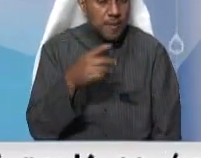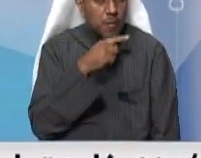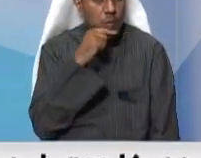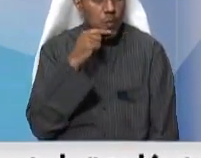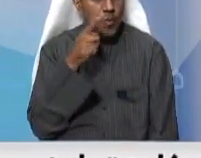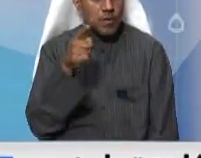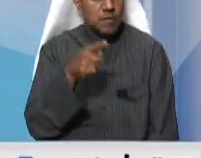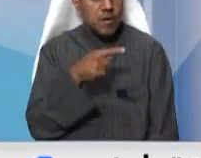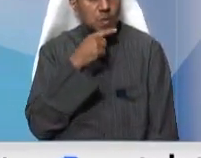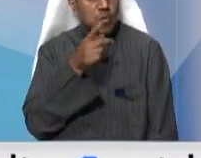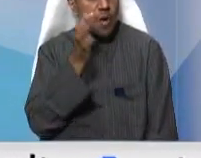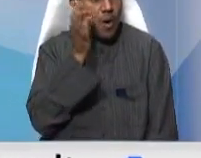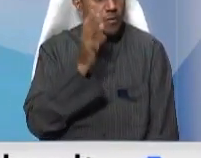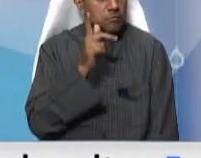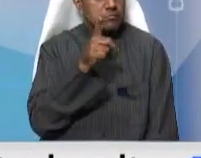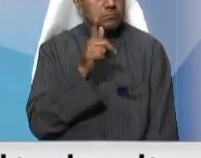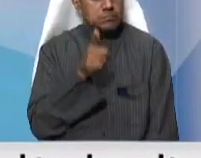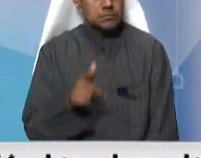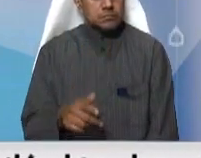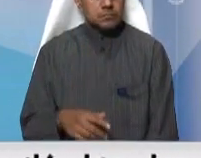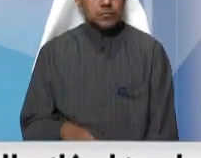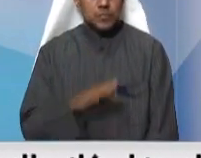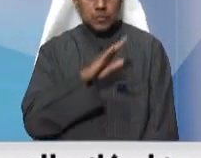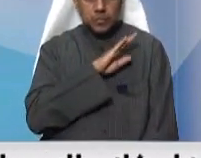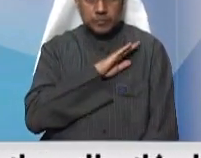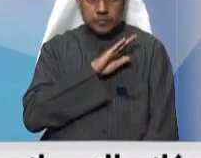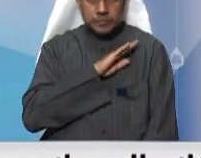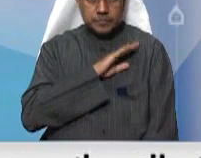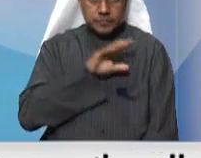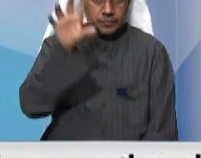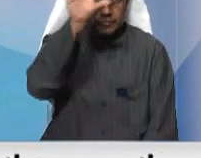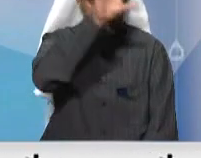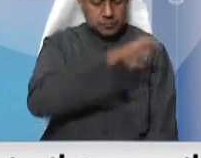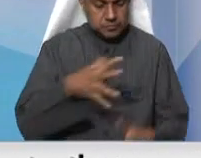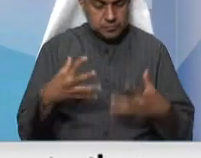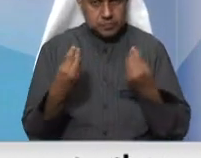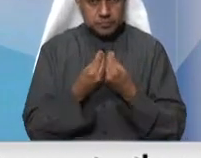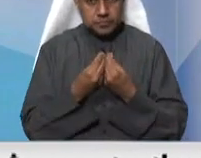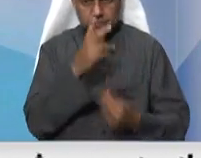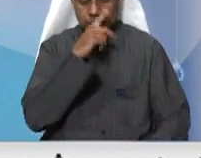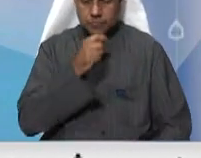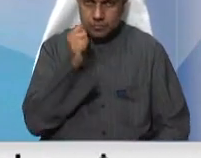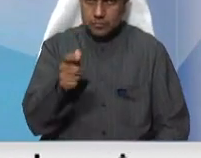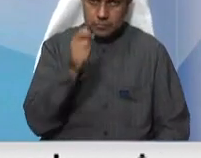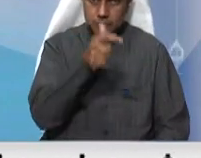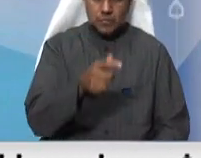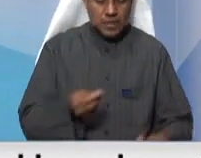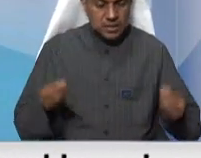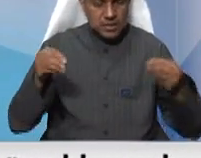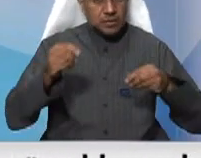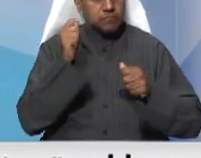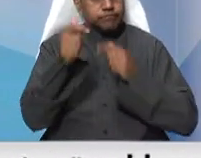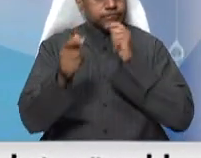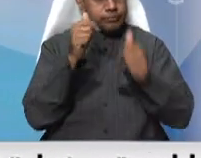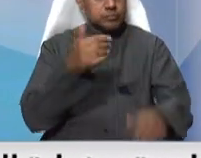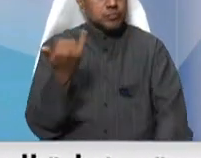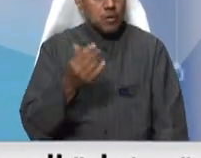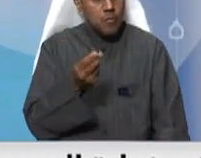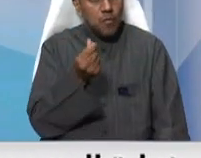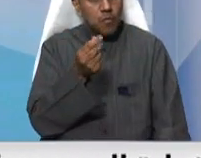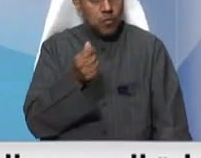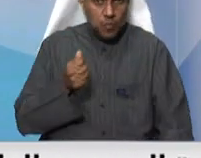روسيا. وهنا يركز الحلف على زيادة الإنفاق الدفاعي باعتباره الخطوة